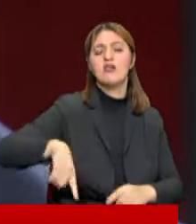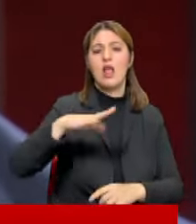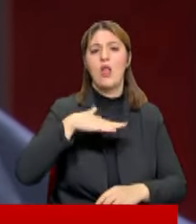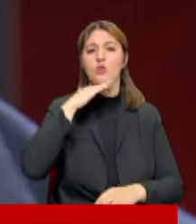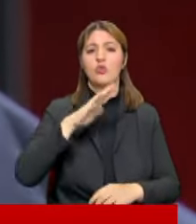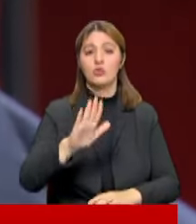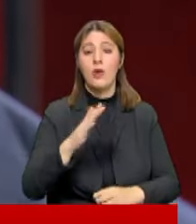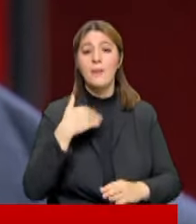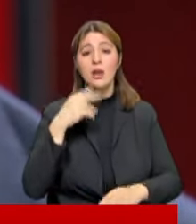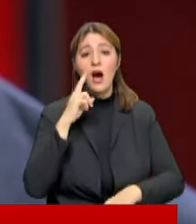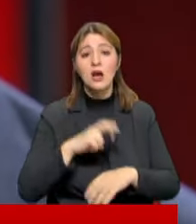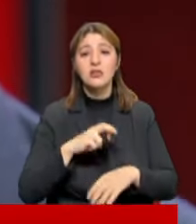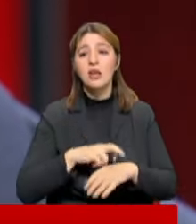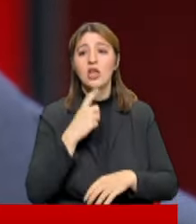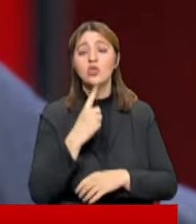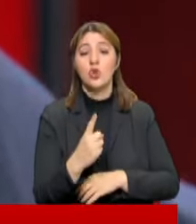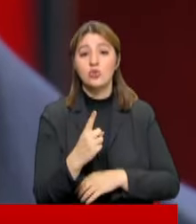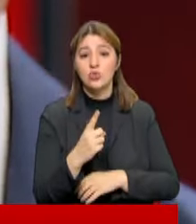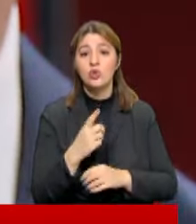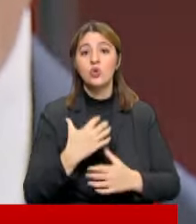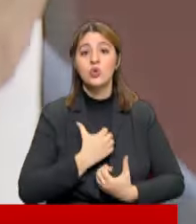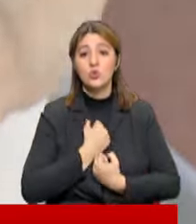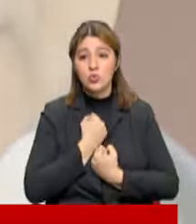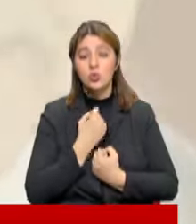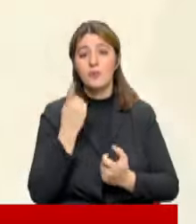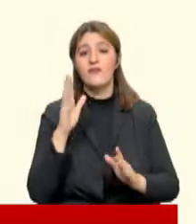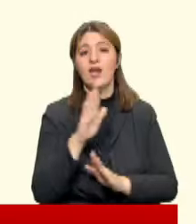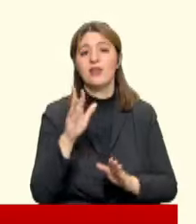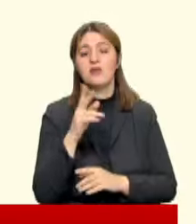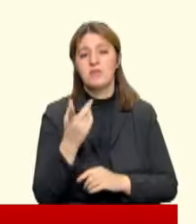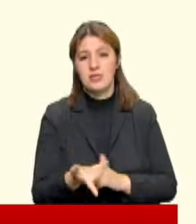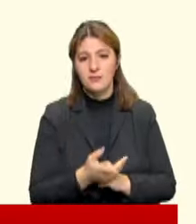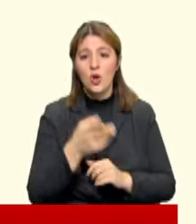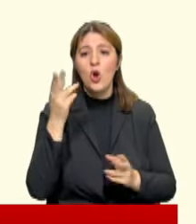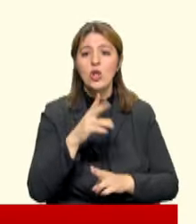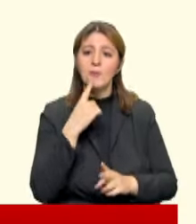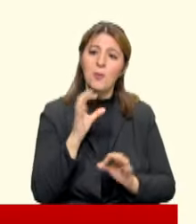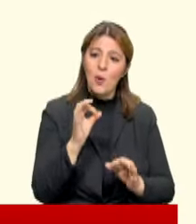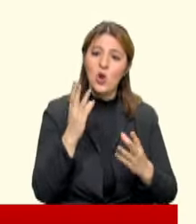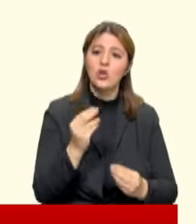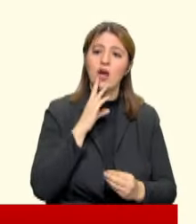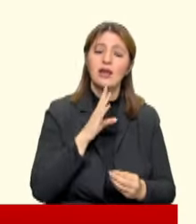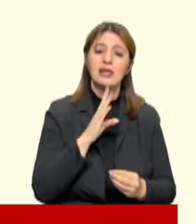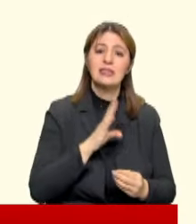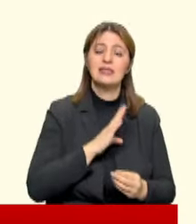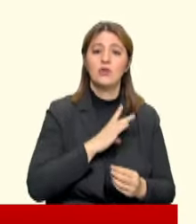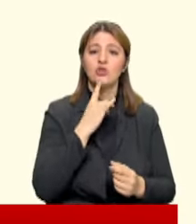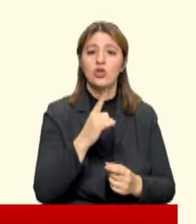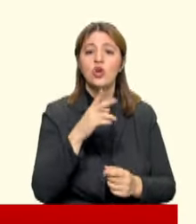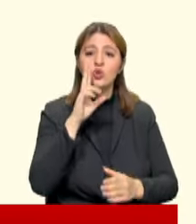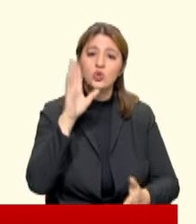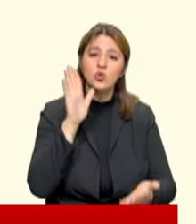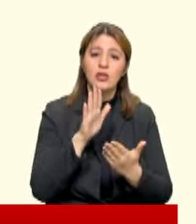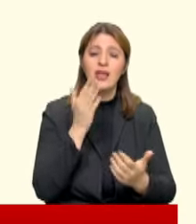nankörlükleri hatırlayınız sözcükleri hüzünlü bir vedaydı ölüm demek böyle olacak kızın sözleri son